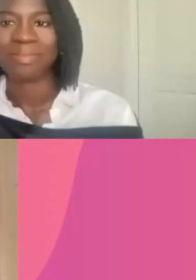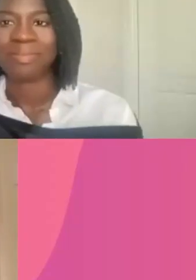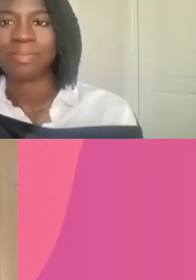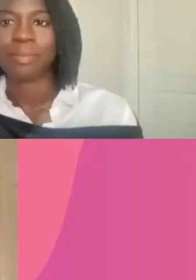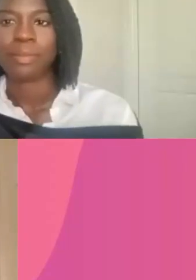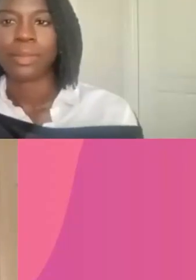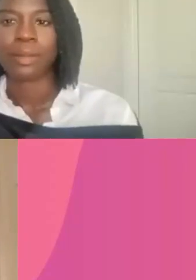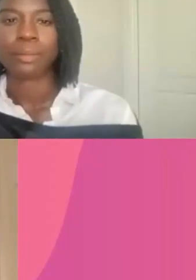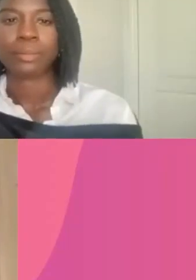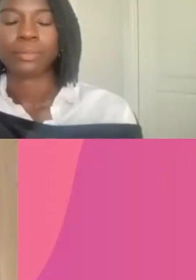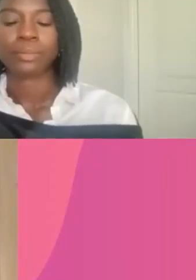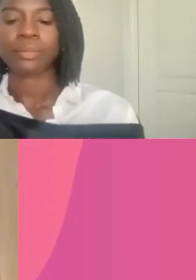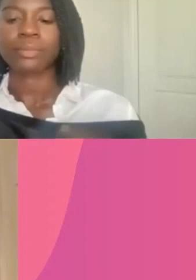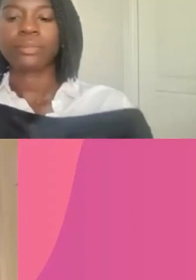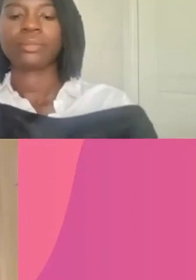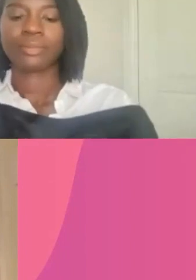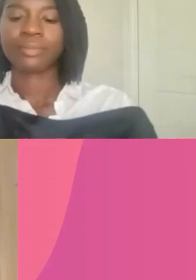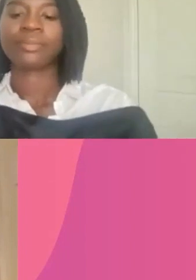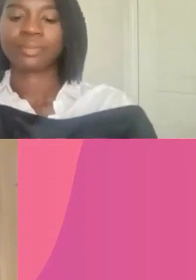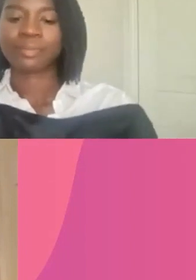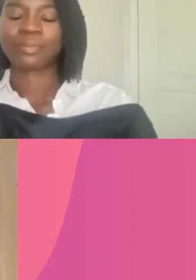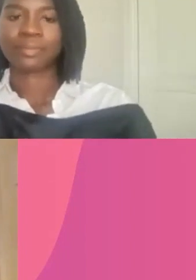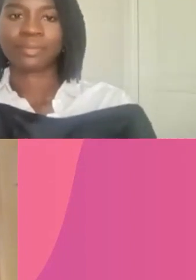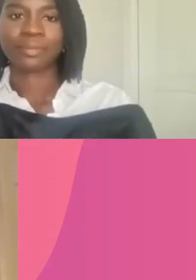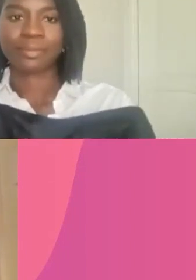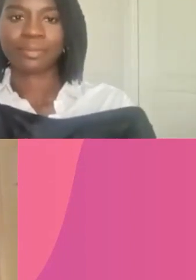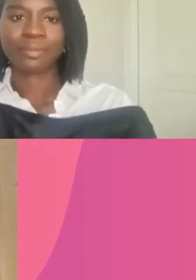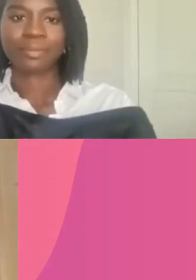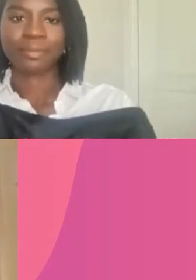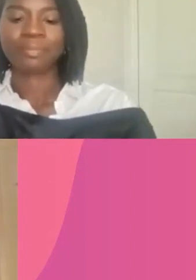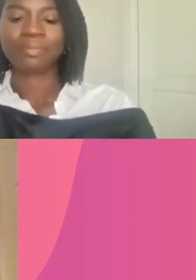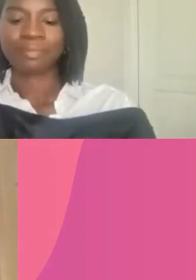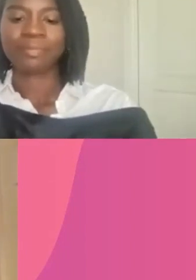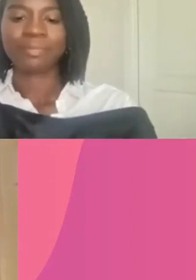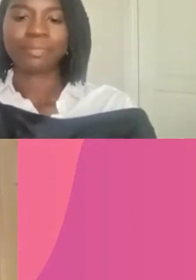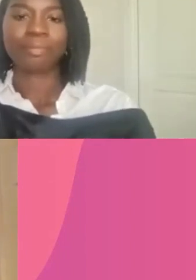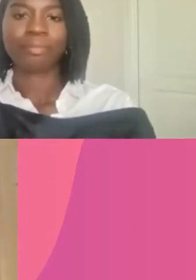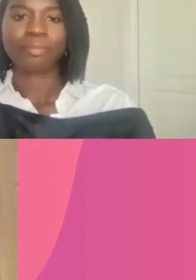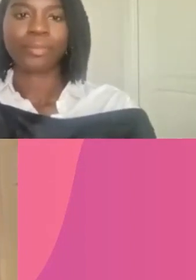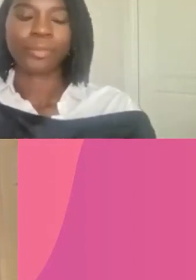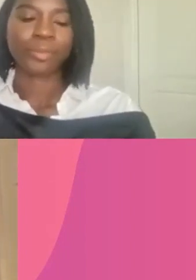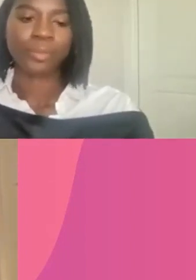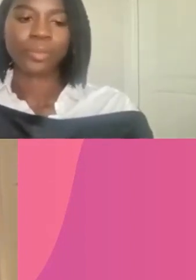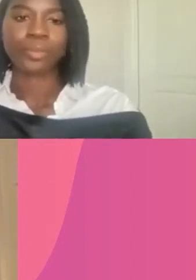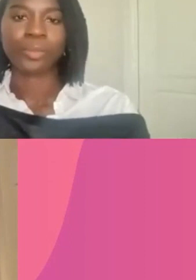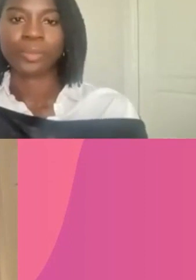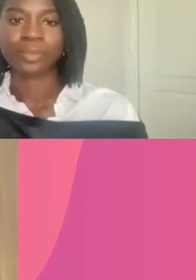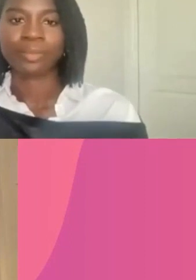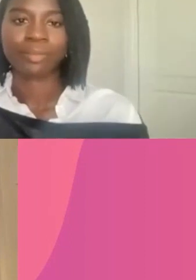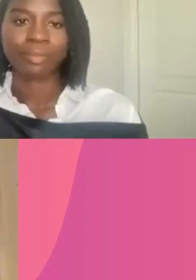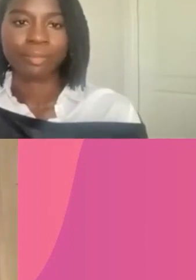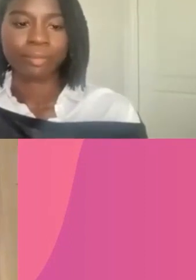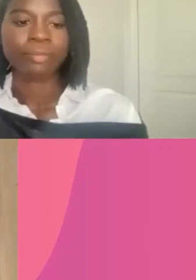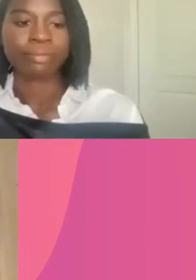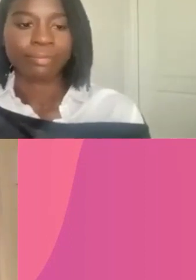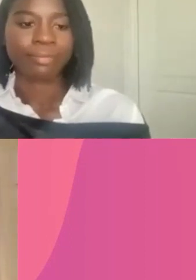Un participant a demandé pourquoi est-ce que vous limitez la